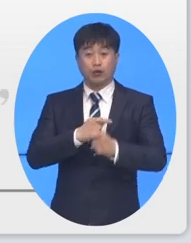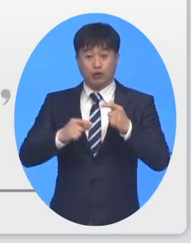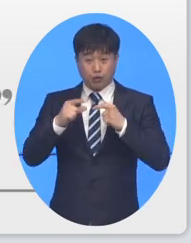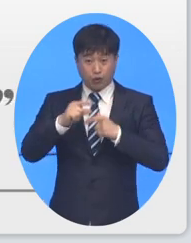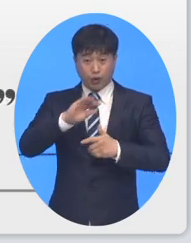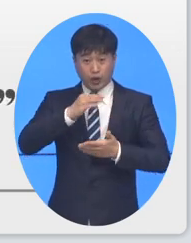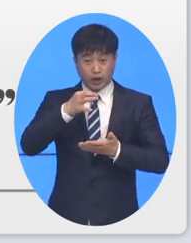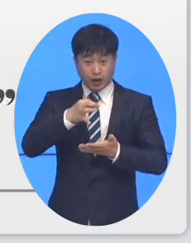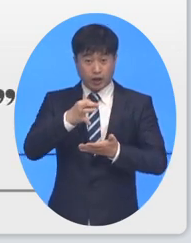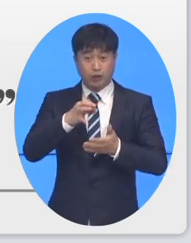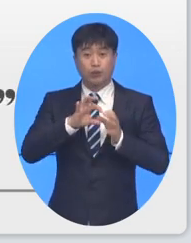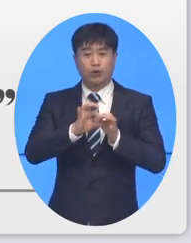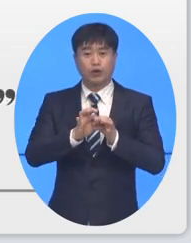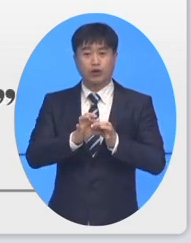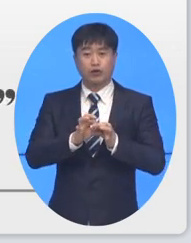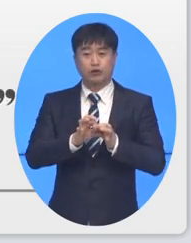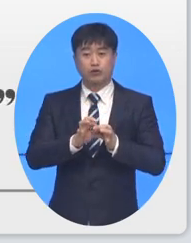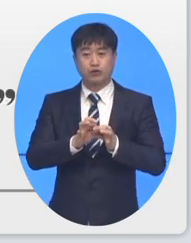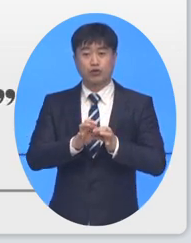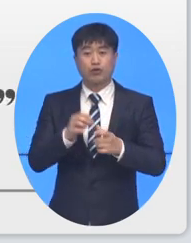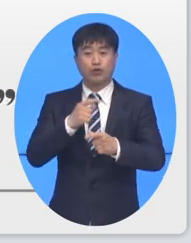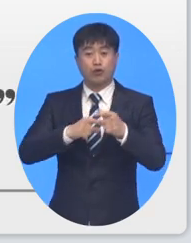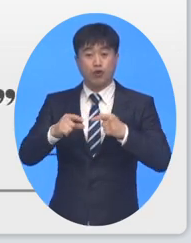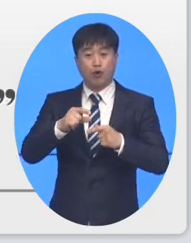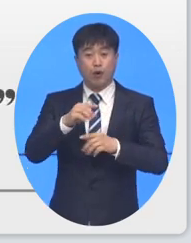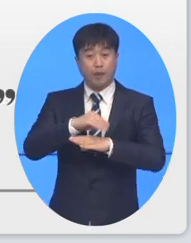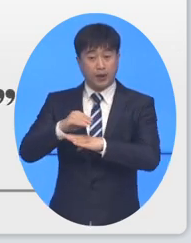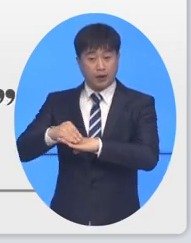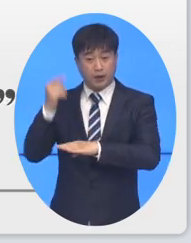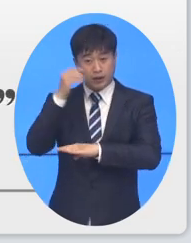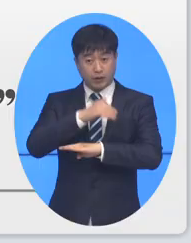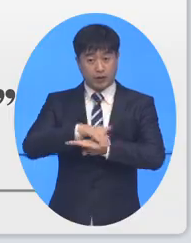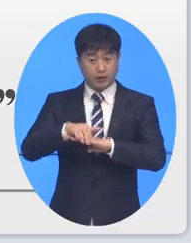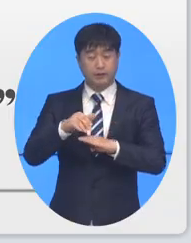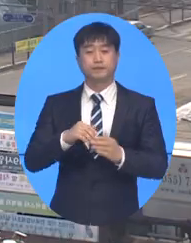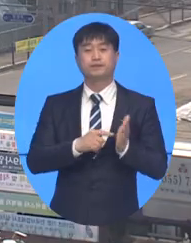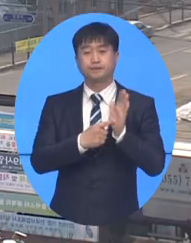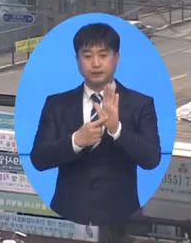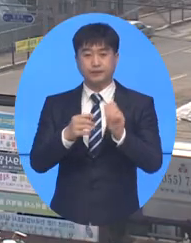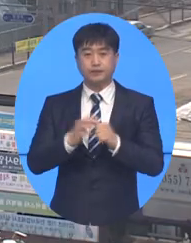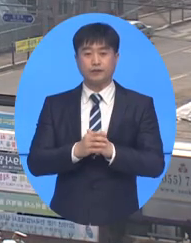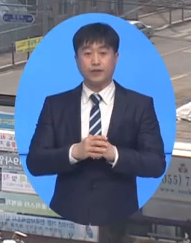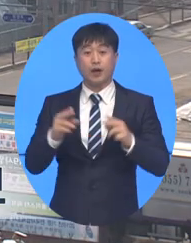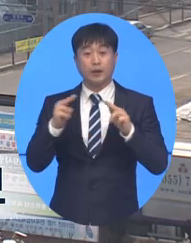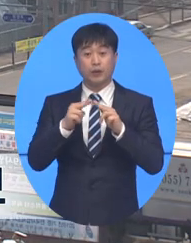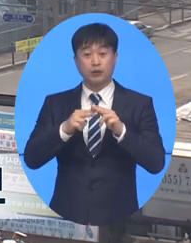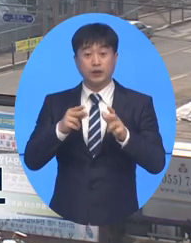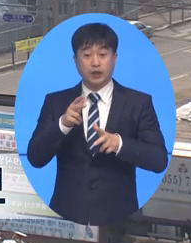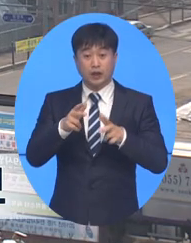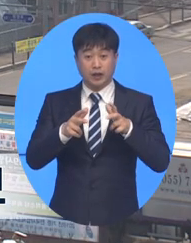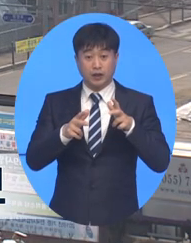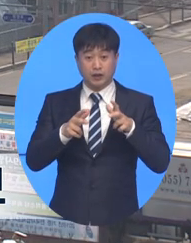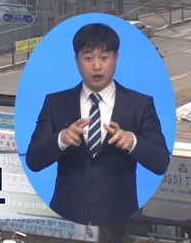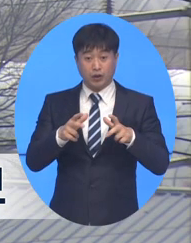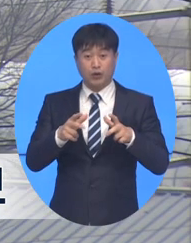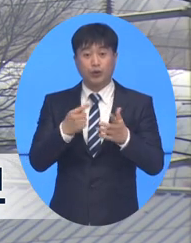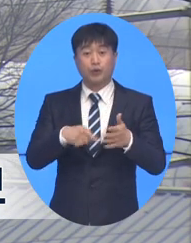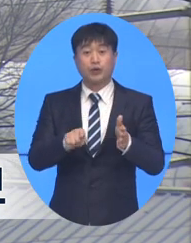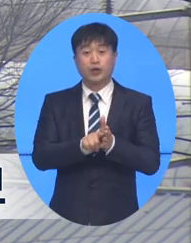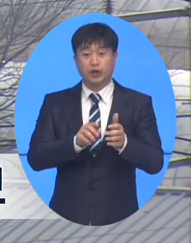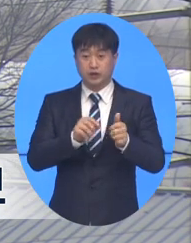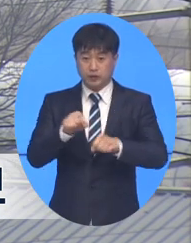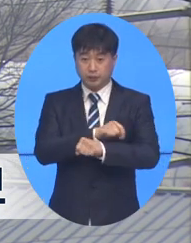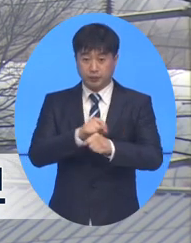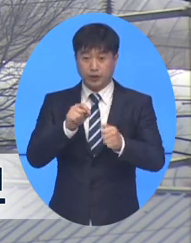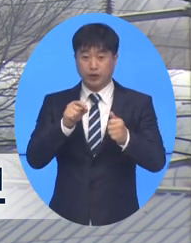추경 등을 통해 수혜에 맞춰 추가 편성하겠다는 방침을 내놨습니다 반도체 산업 초격차 확보를 위한